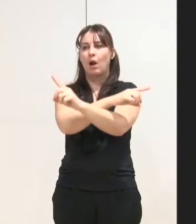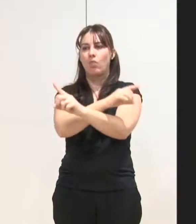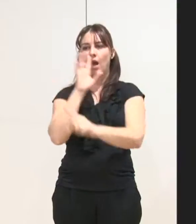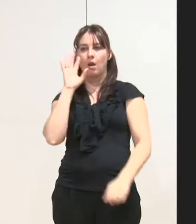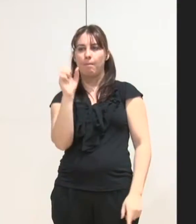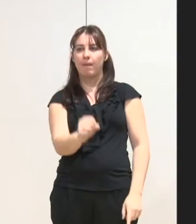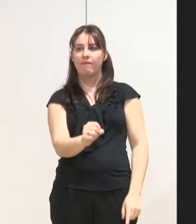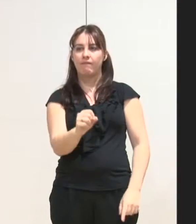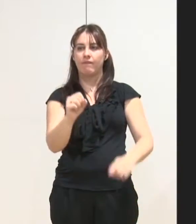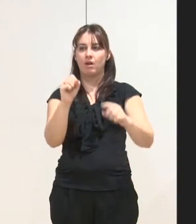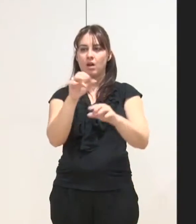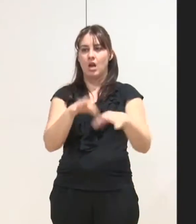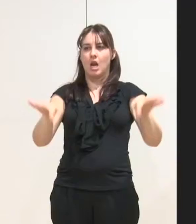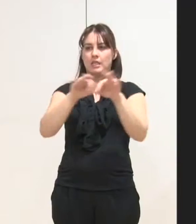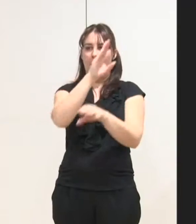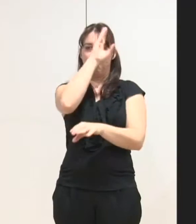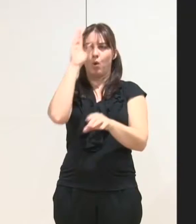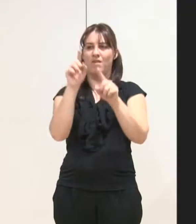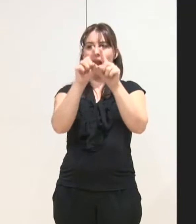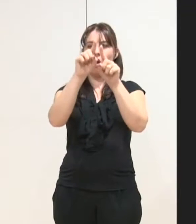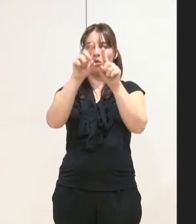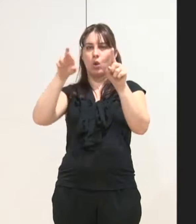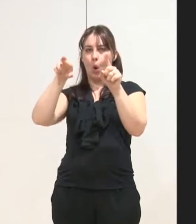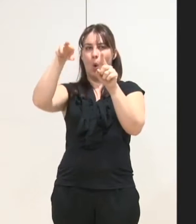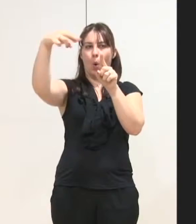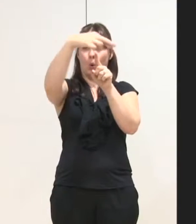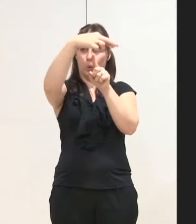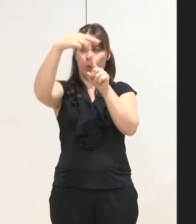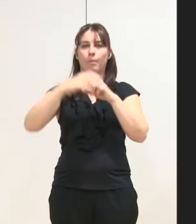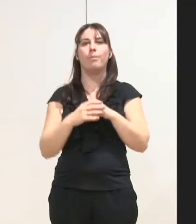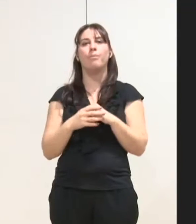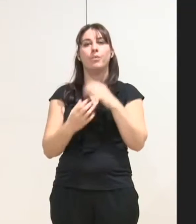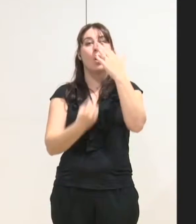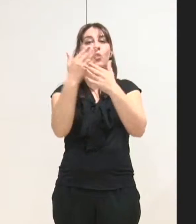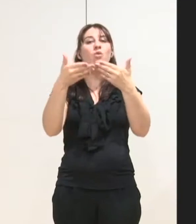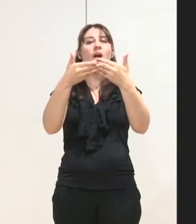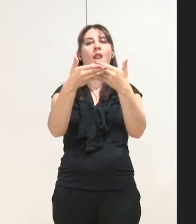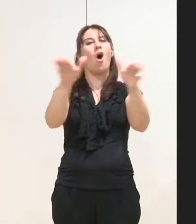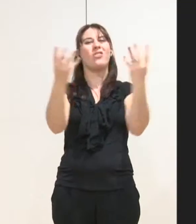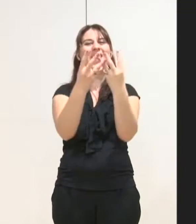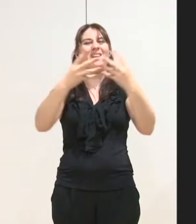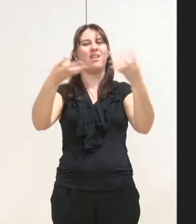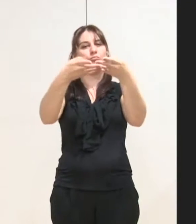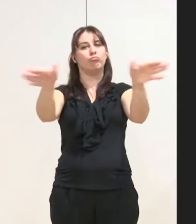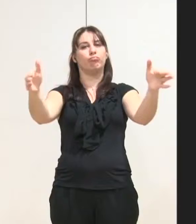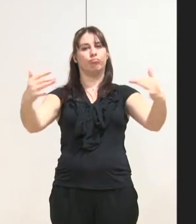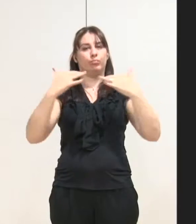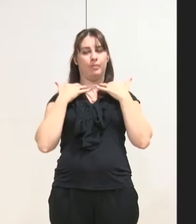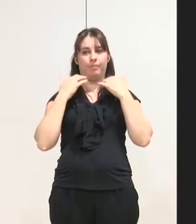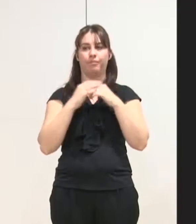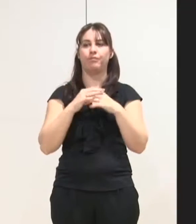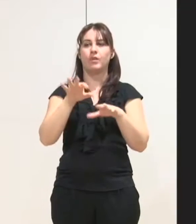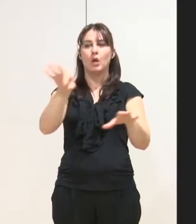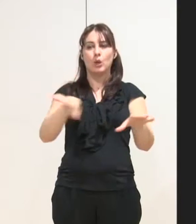ici, légèrement au-dessus de la salle polyvalente, le positionnement de la nouvelle entrée. L'organisation de la cuisine et